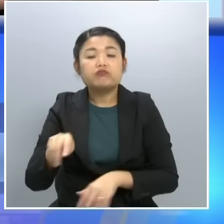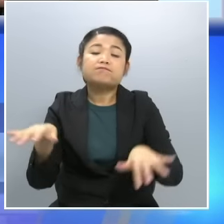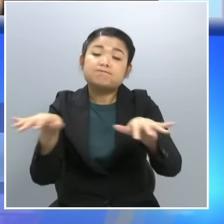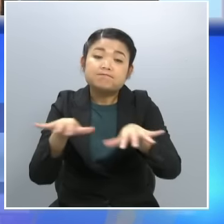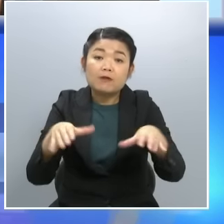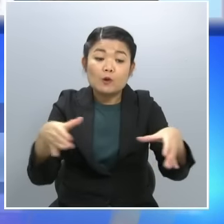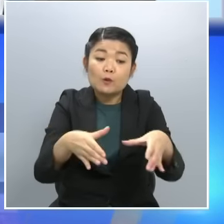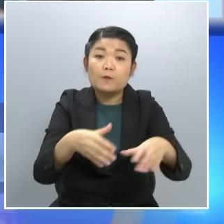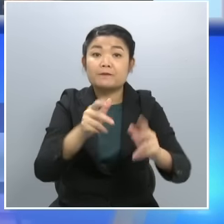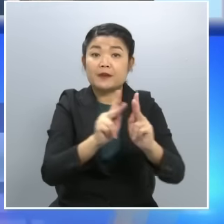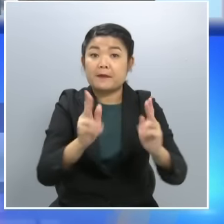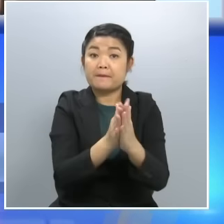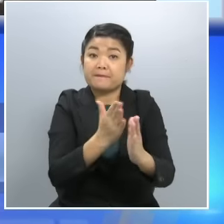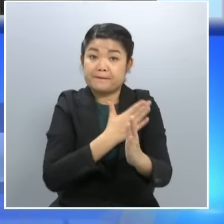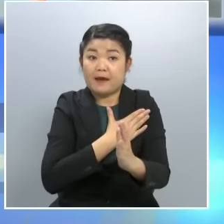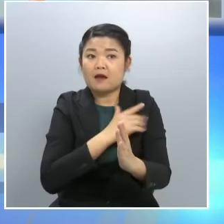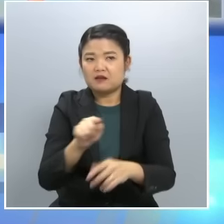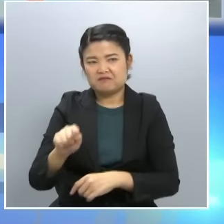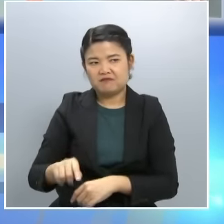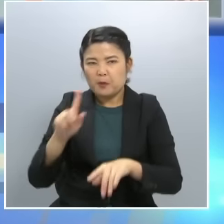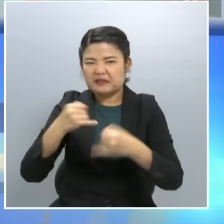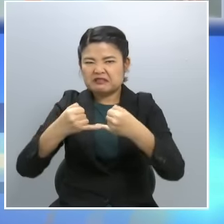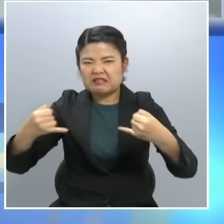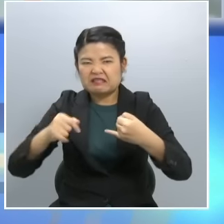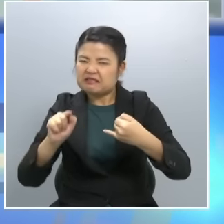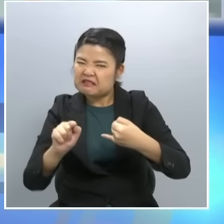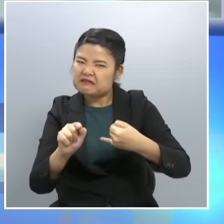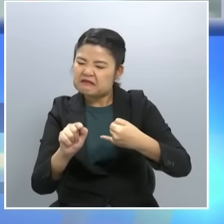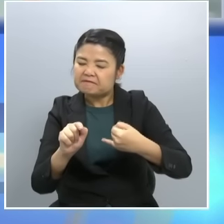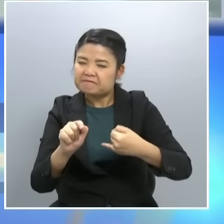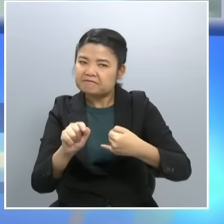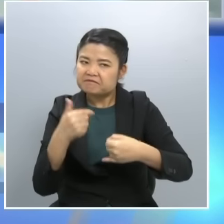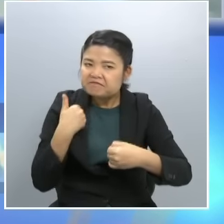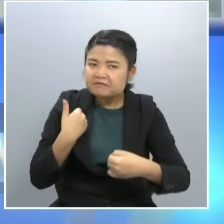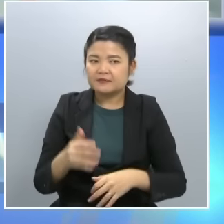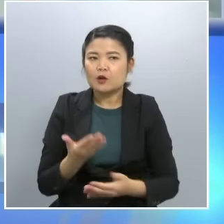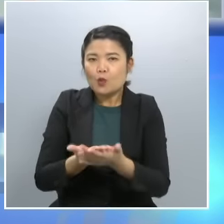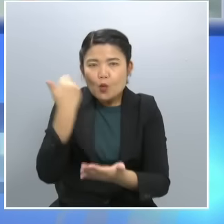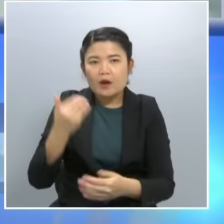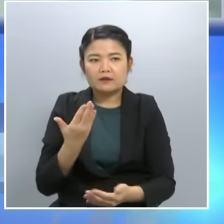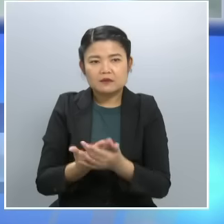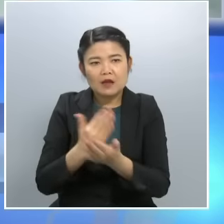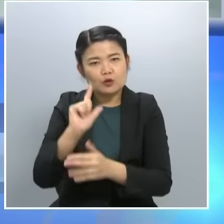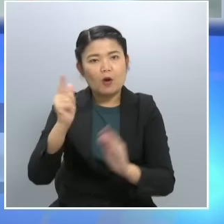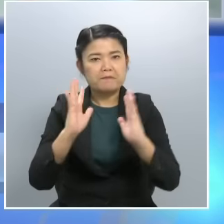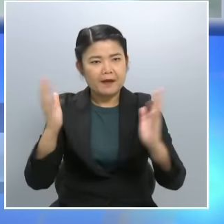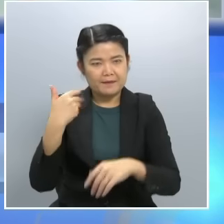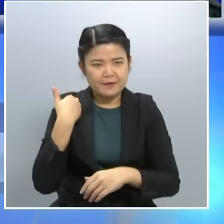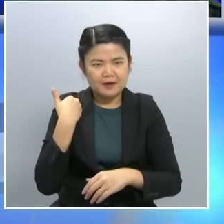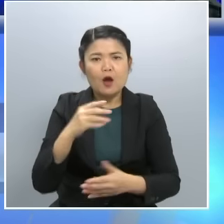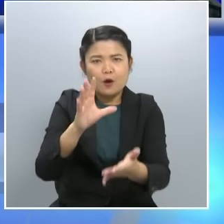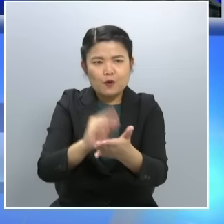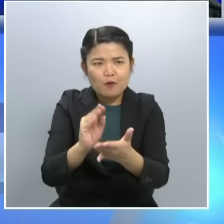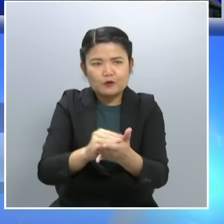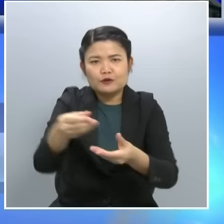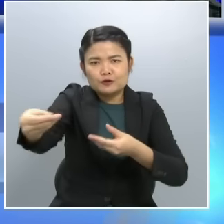ก็เฉยแสดงว่าอะไรเ้าเส้นใหญ่รวยมากนะรวยมากมีเงินมีทองเยอะพี่รู้ได้ยังไงก็มีคนเค้าส่งข้อมพี่เรียกเค้า